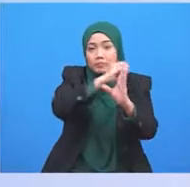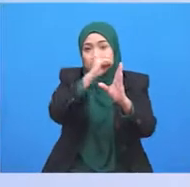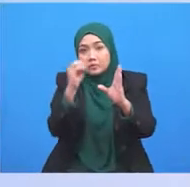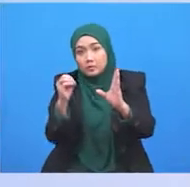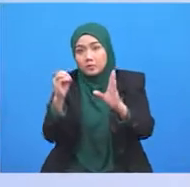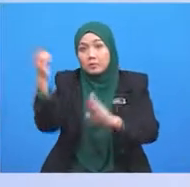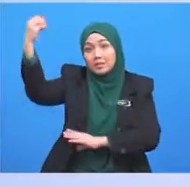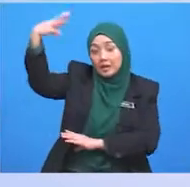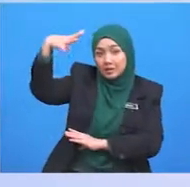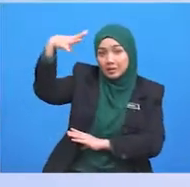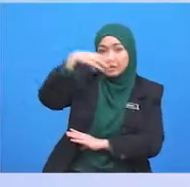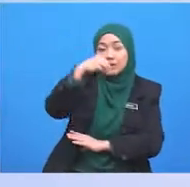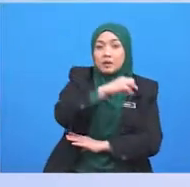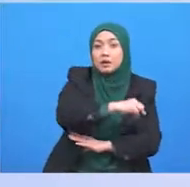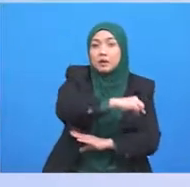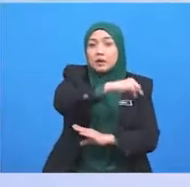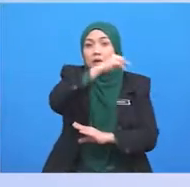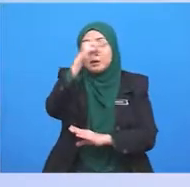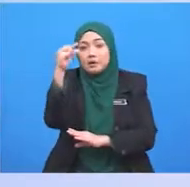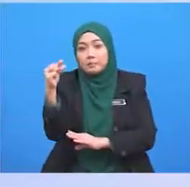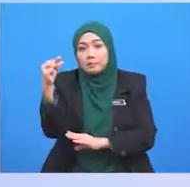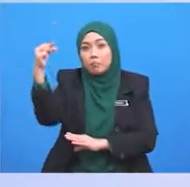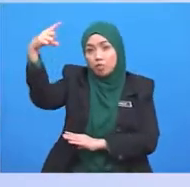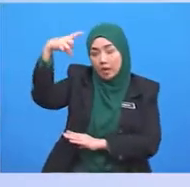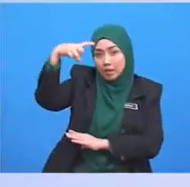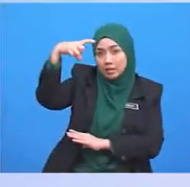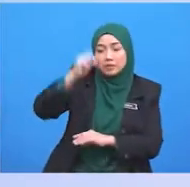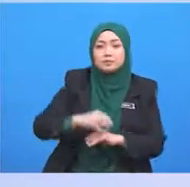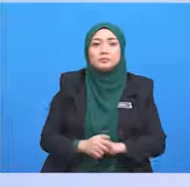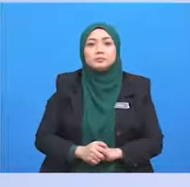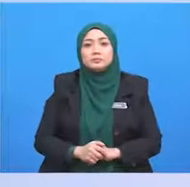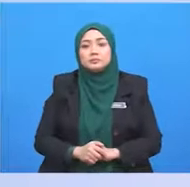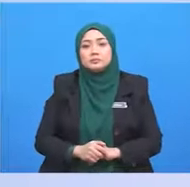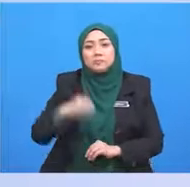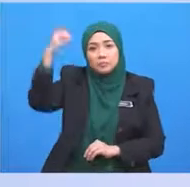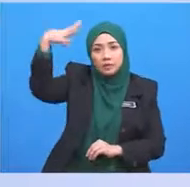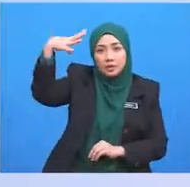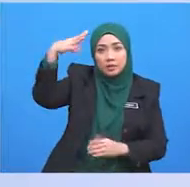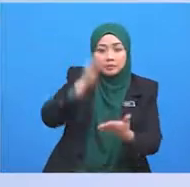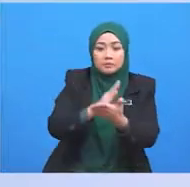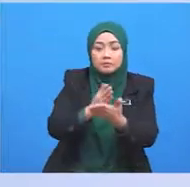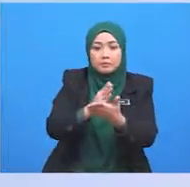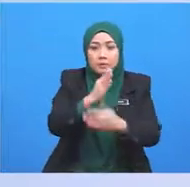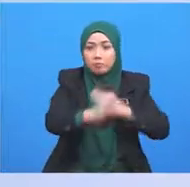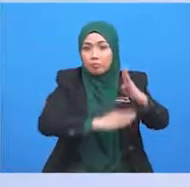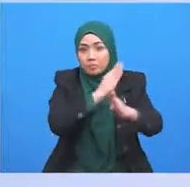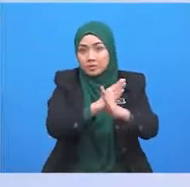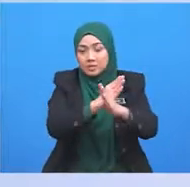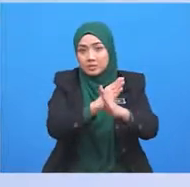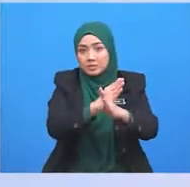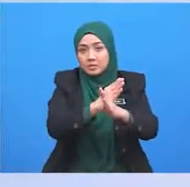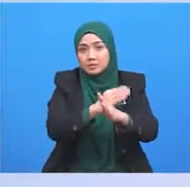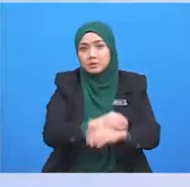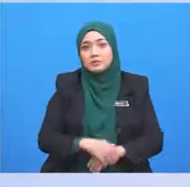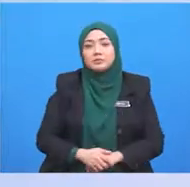matahari berlaku apabila bulan berada di antara matahari dan bumi. Cahaya matahari akan terlindung oleh